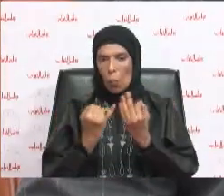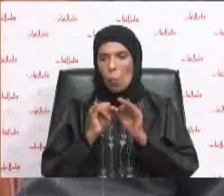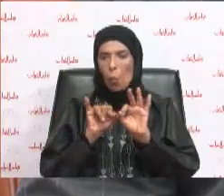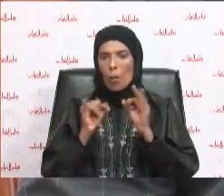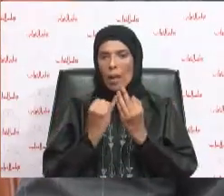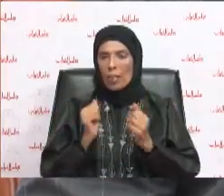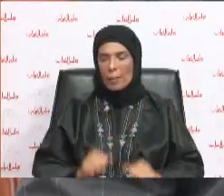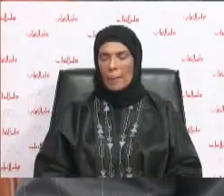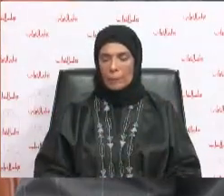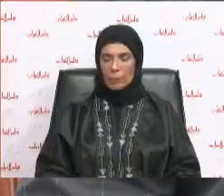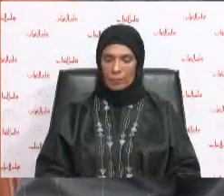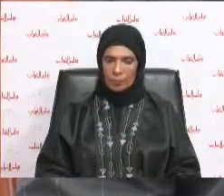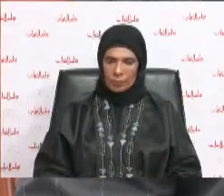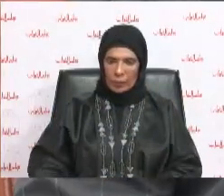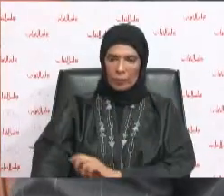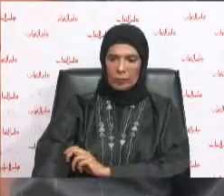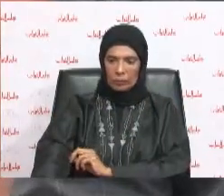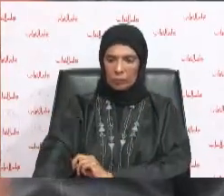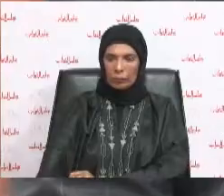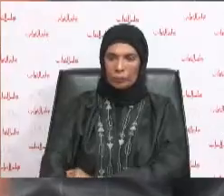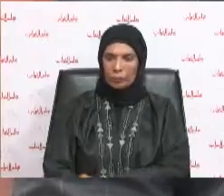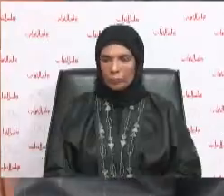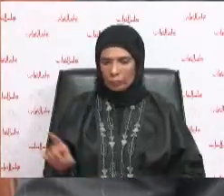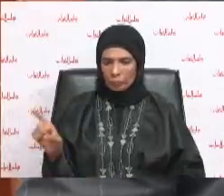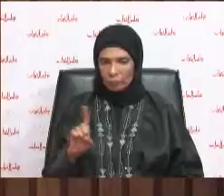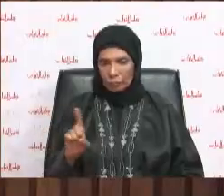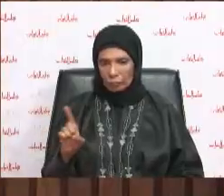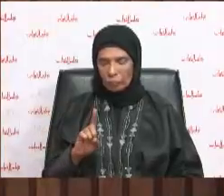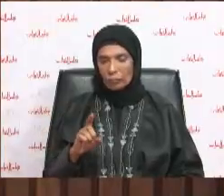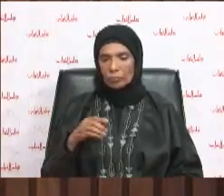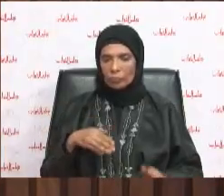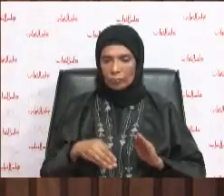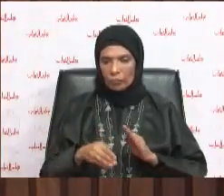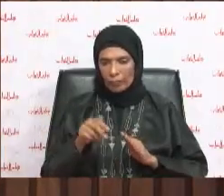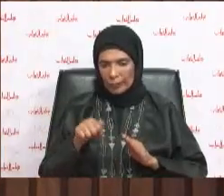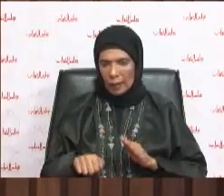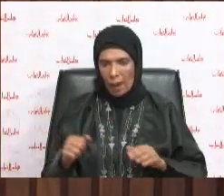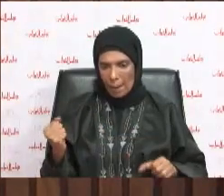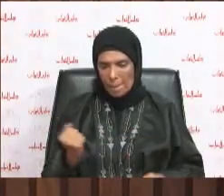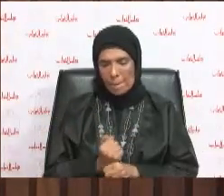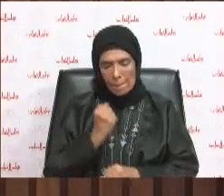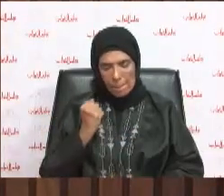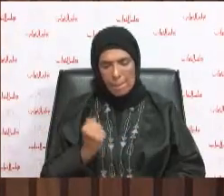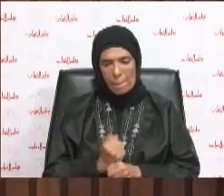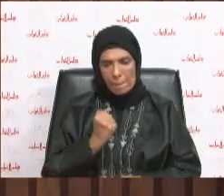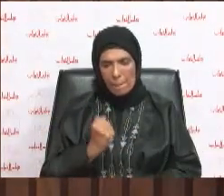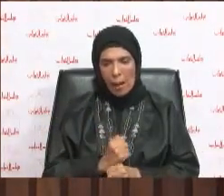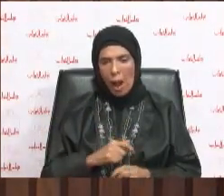لهذه الاتفاقيات، ومثل ما وضحنا قبل أنت لا يمكن أنك تدخل في عملية تشغيل أو اتفاقية أو